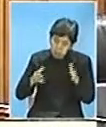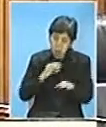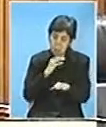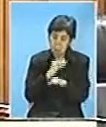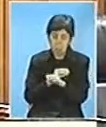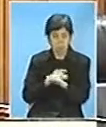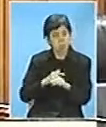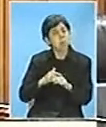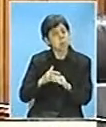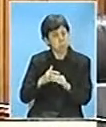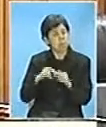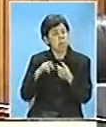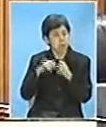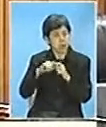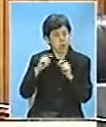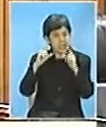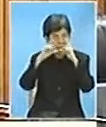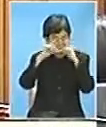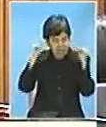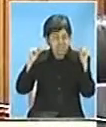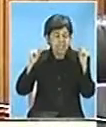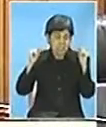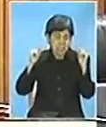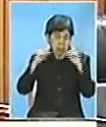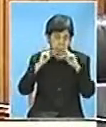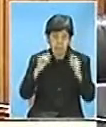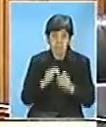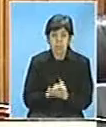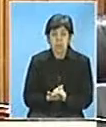พของประชาชนโดยเฉพาะแท็กซี่ตรงนี้